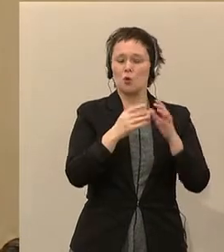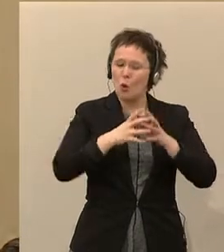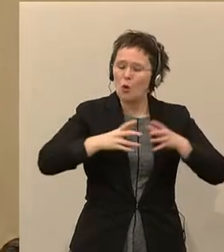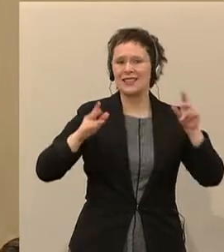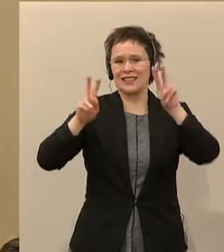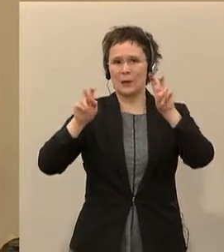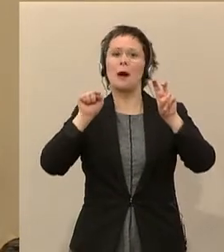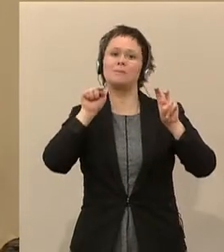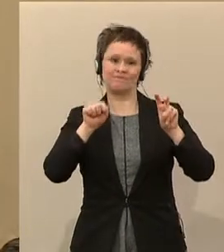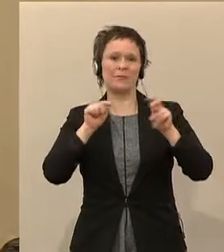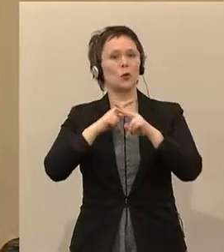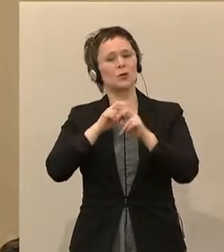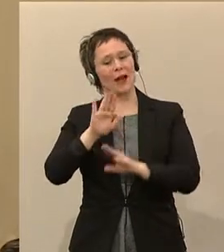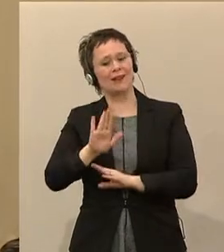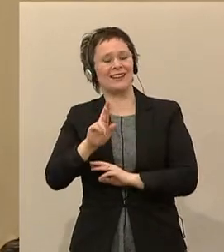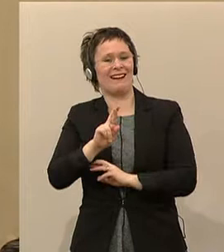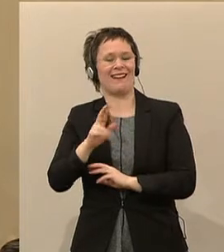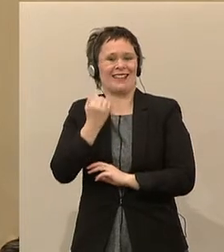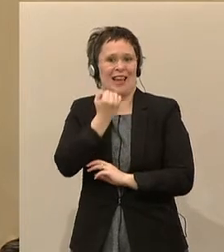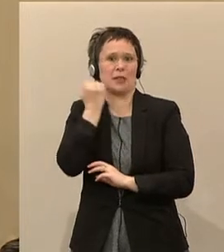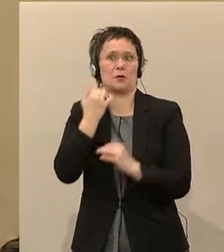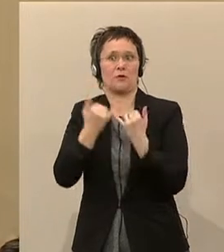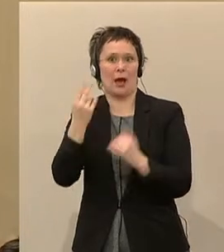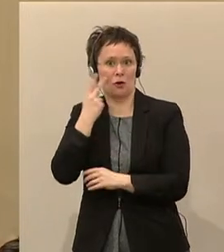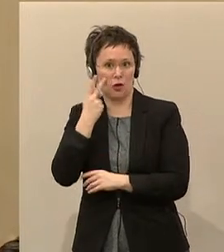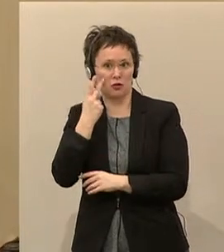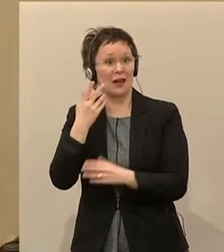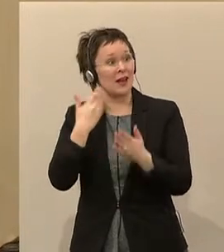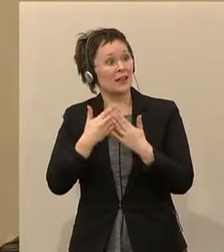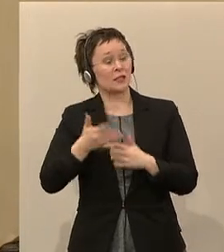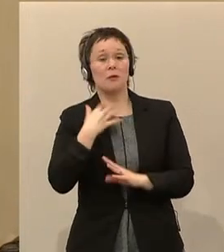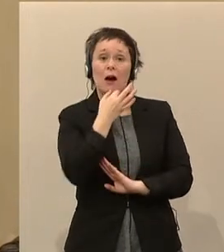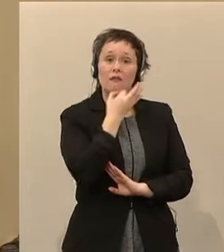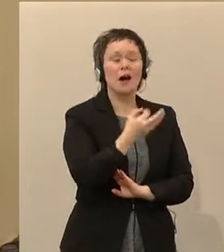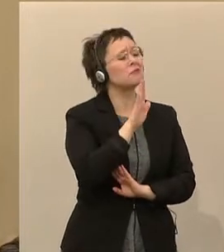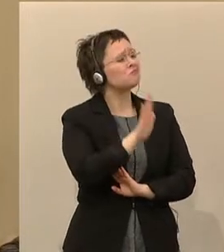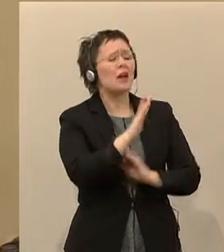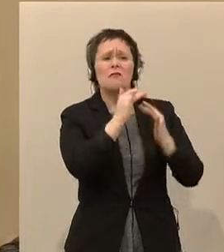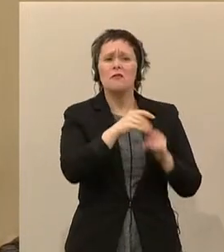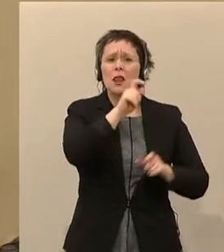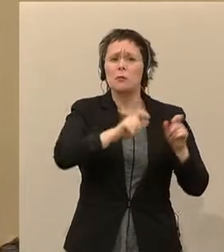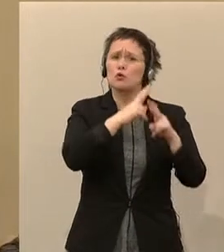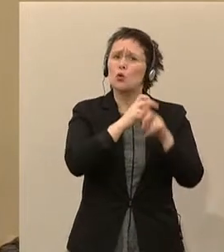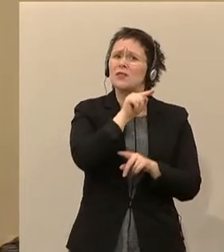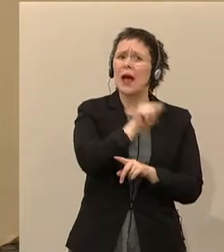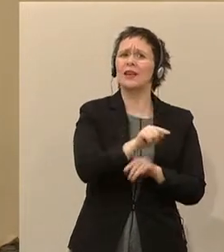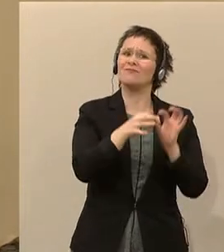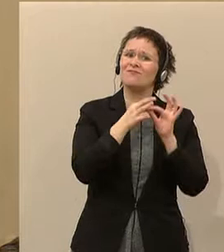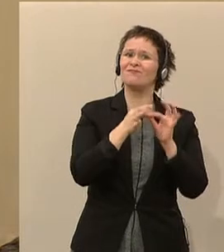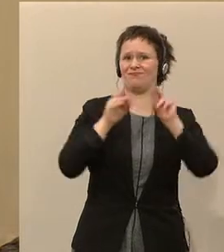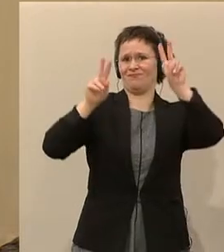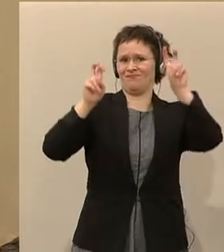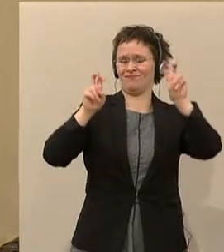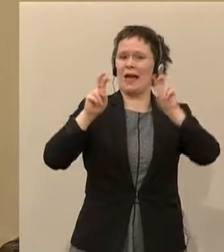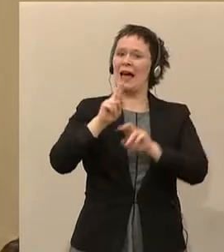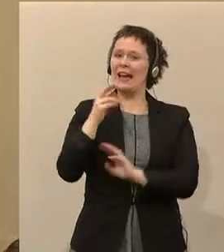wissen, wie viele Personen und Organisationen in Österreich als rechtsextrem eingestuft werden können.